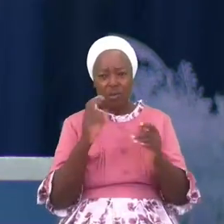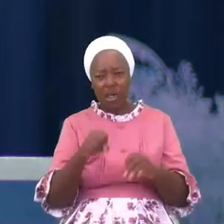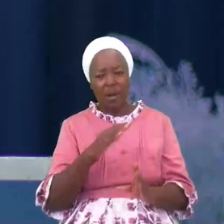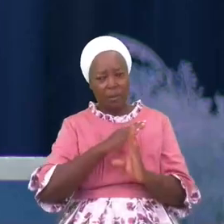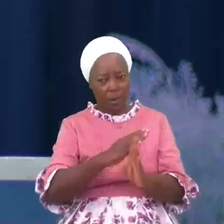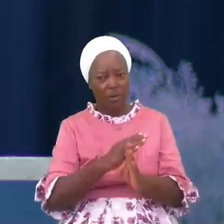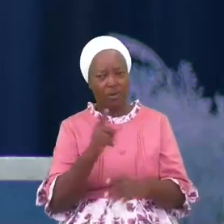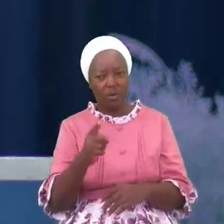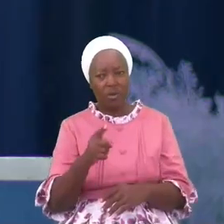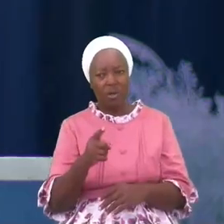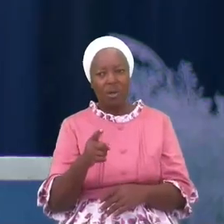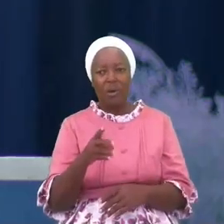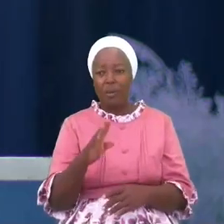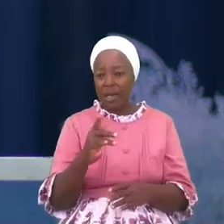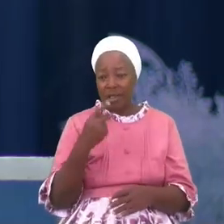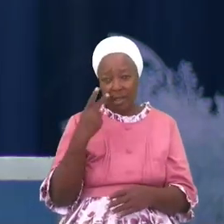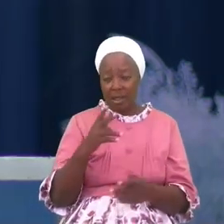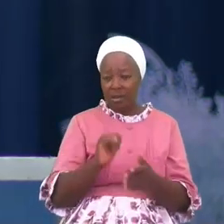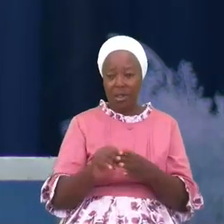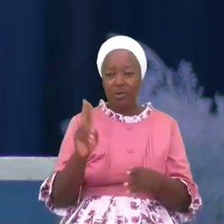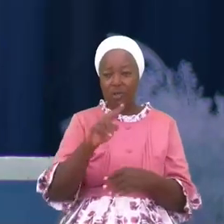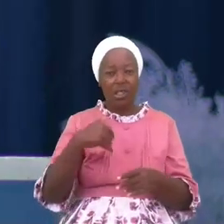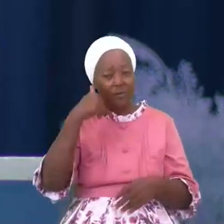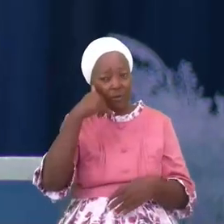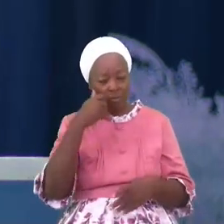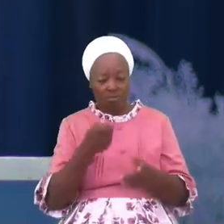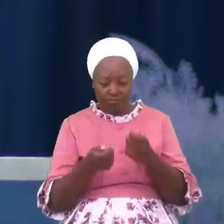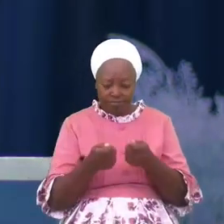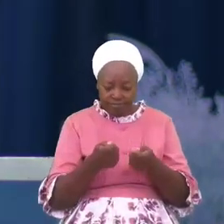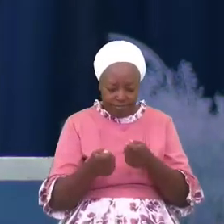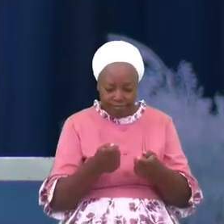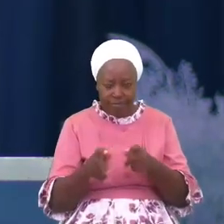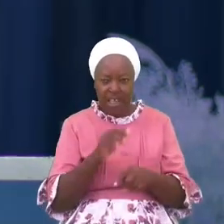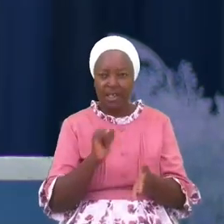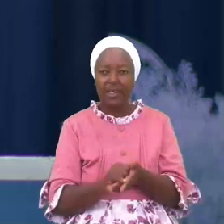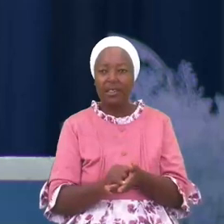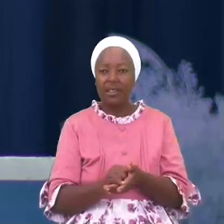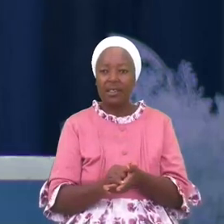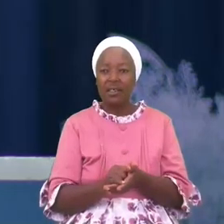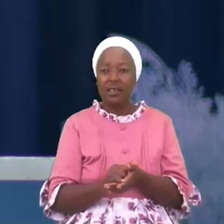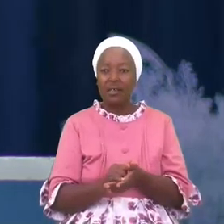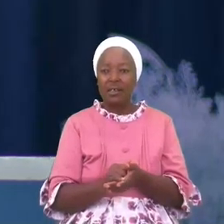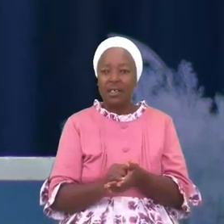La décision que vous avez prise est une très bonne décision qui vous conduira de la terre au ciel.